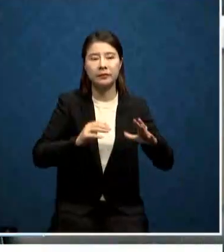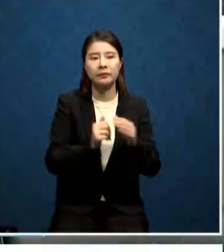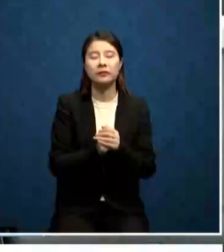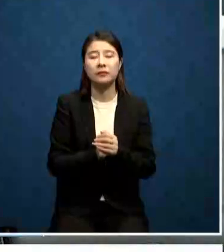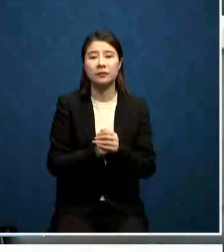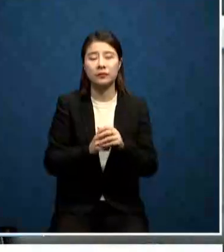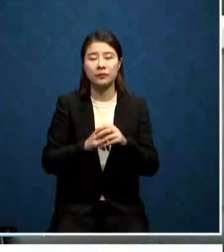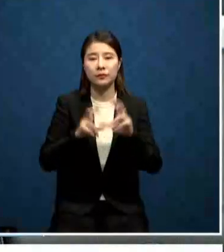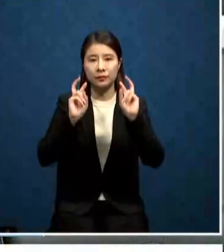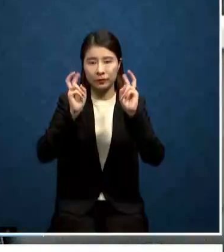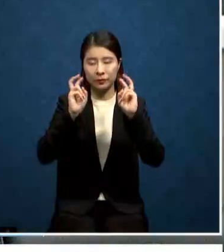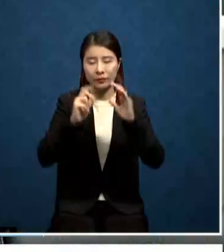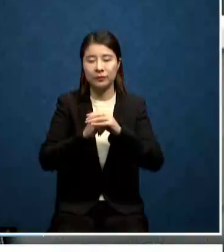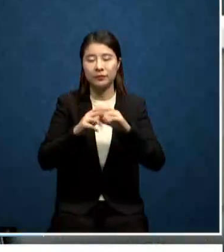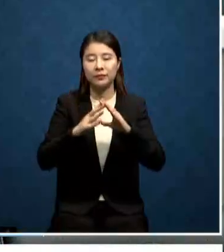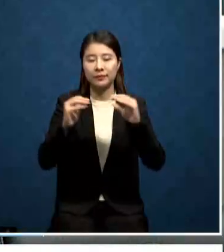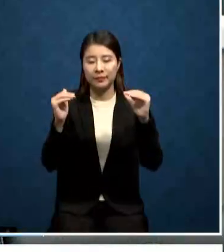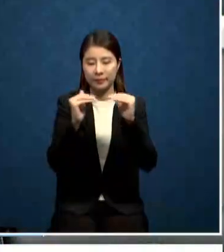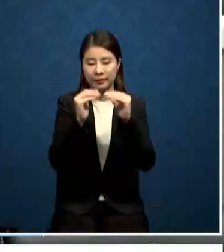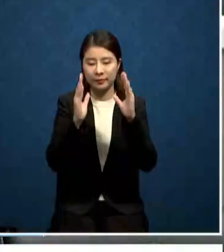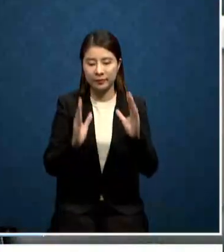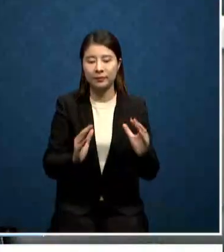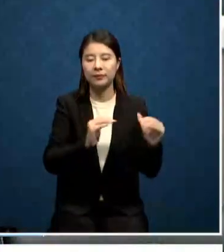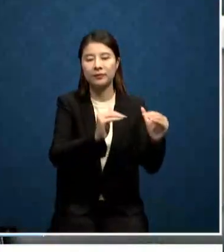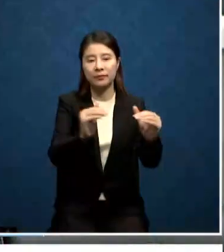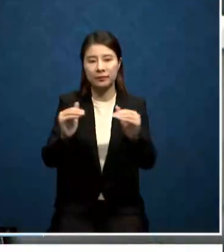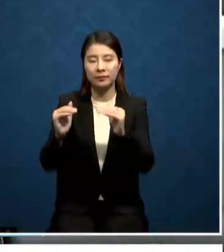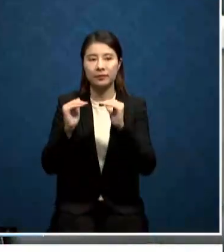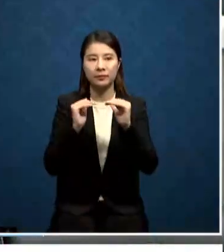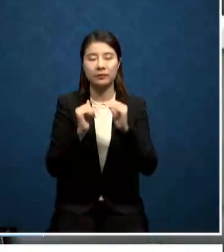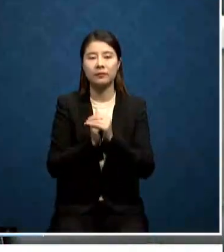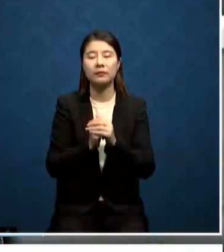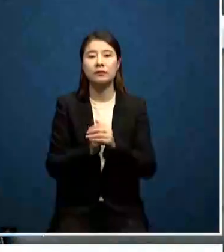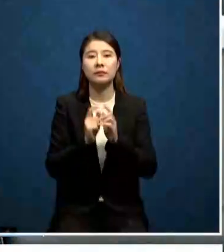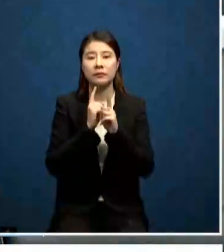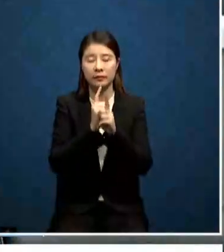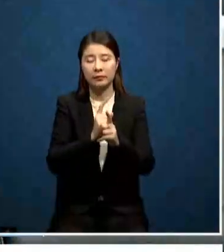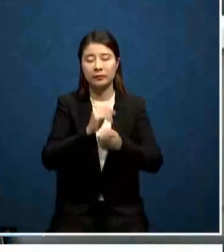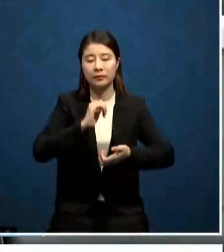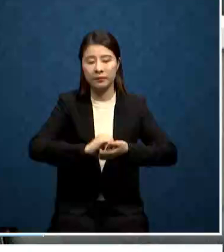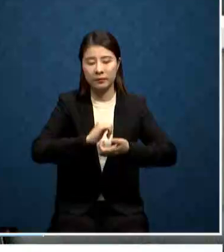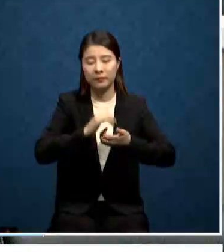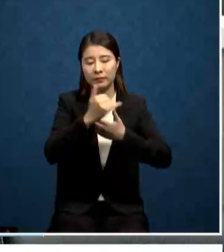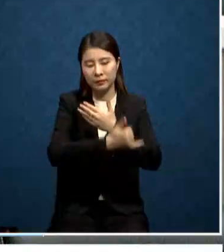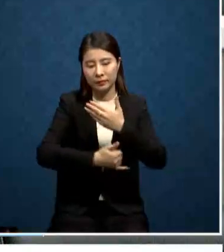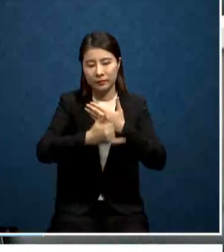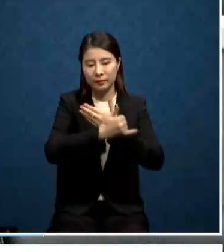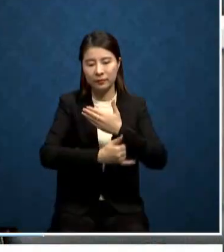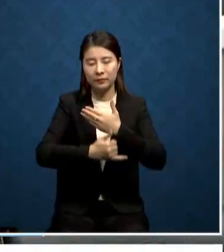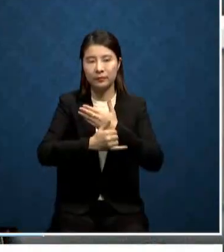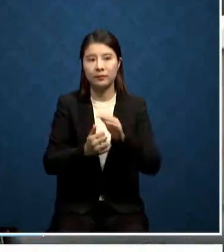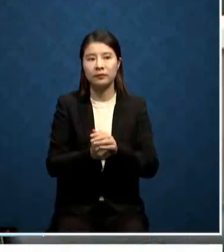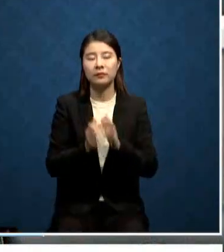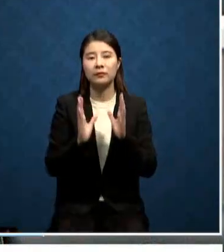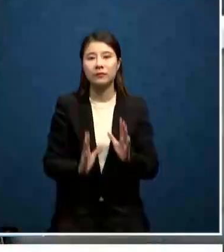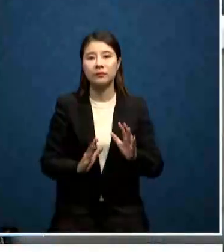ตามอนุสัญญาสหประชาชาติใช่ไหมครับหรือหลักปารีสก็แล้วแต่เนี่ยผมคิดว่าเรื่องนี้เป็นเรื่องสำคัญประชาช